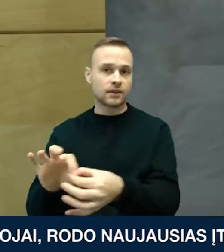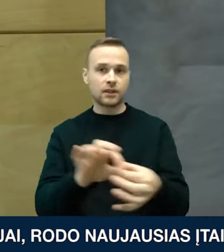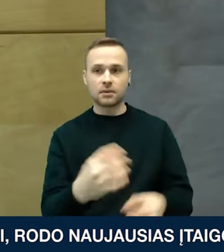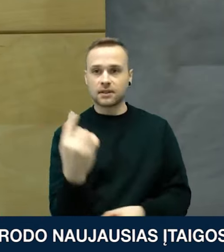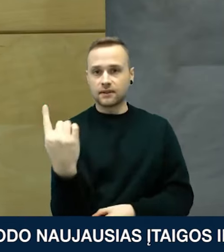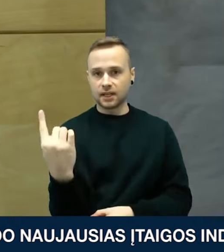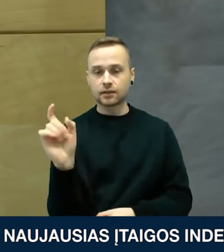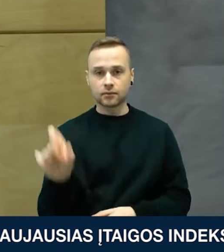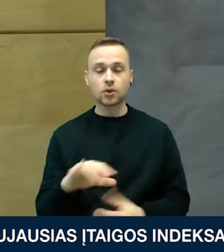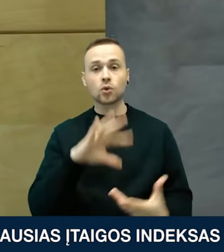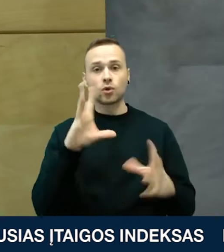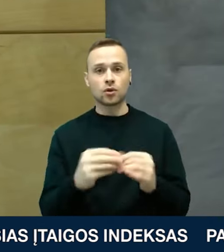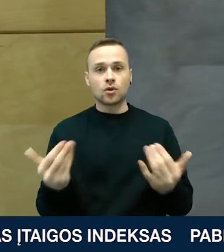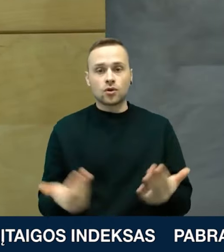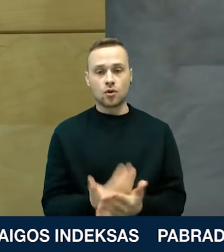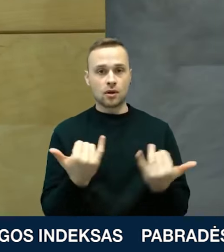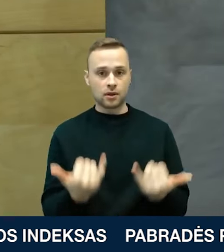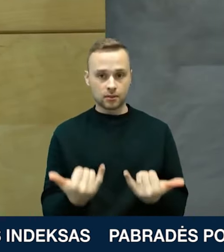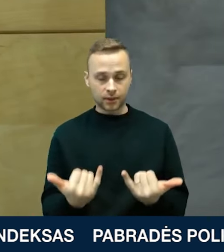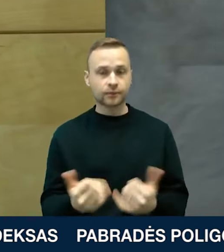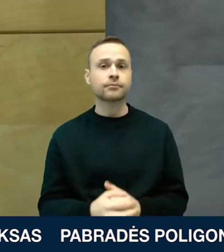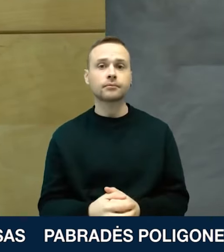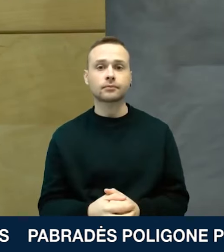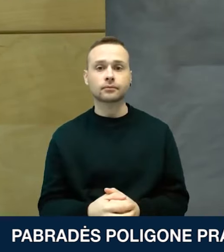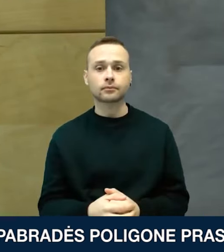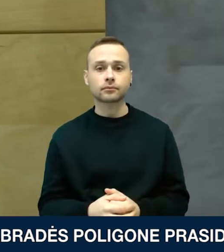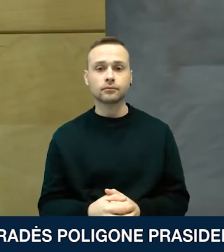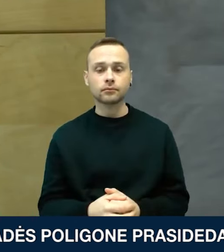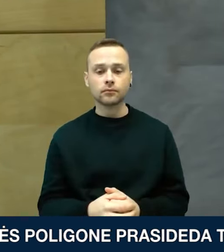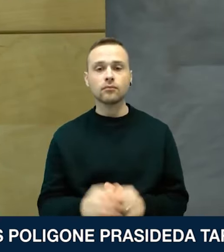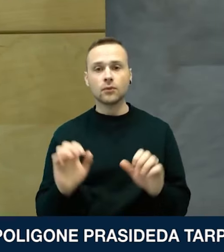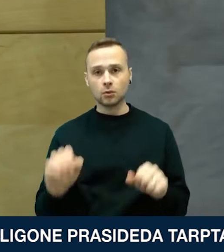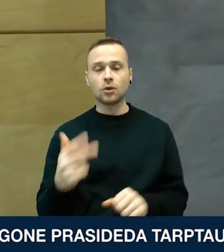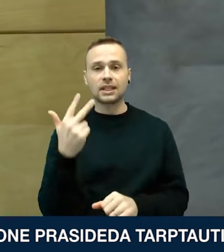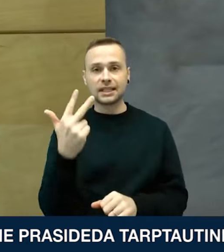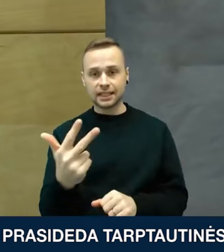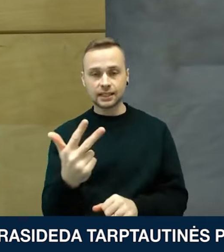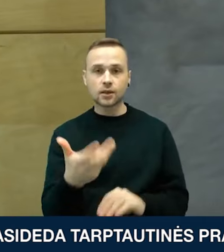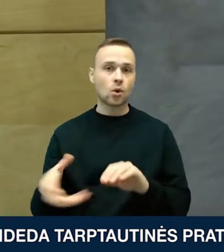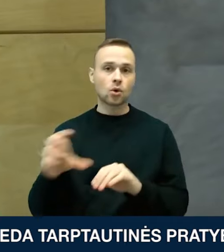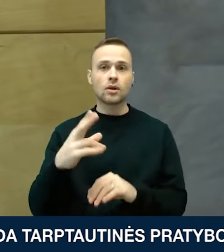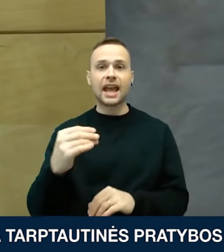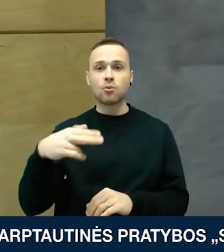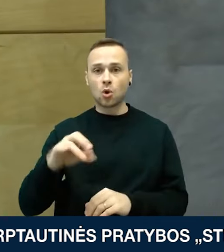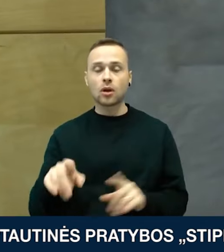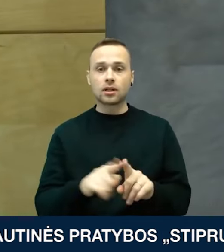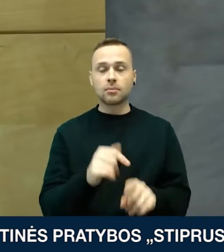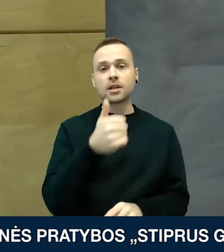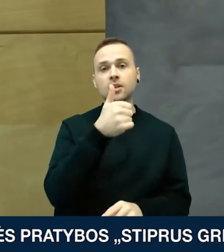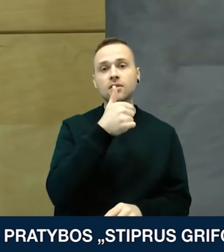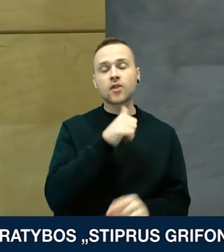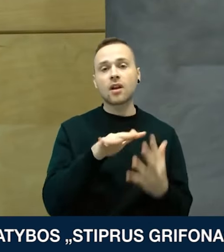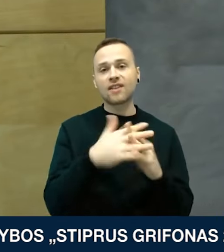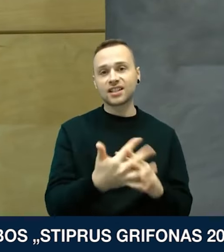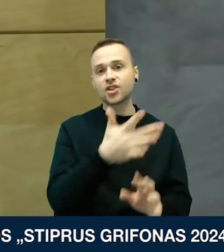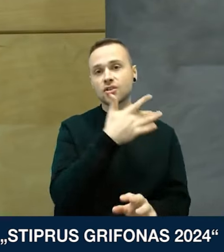vyktų perskaičiavimas, tai galėtų būti 3 Nemuno Aušros daugiau ir po 1 Valstiečių Žaliųjų Sąjungos,